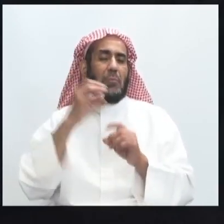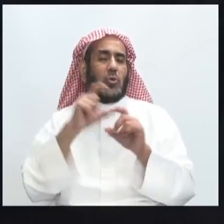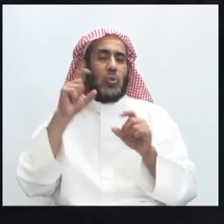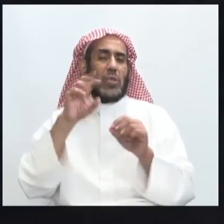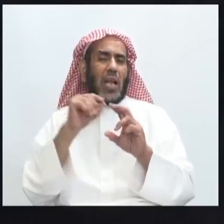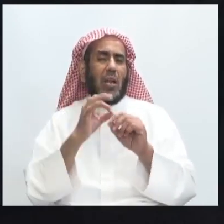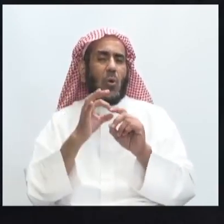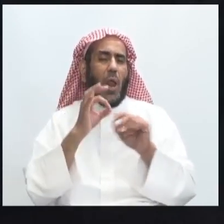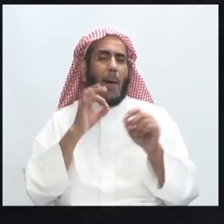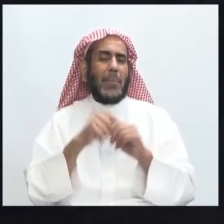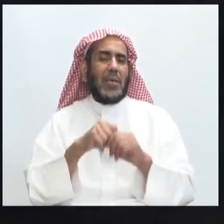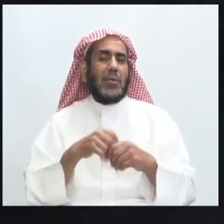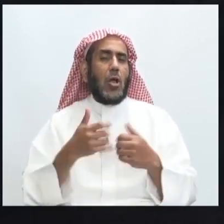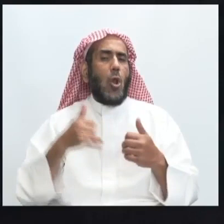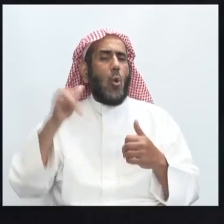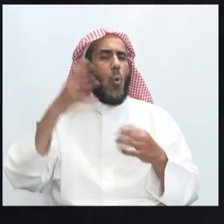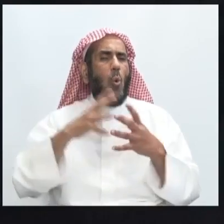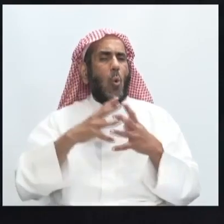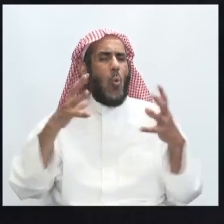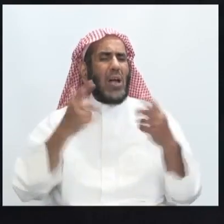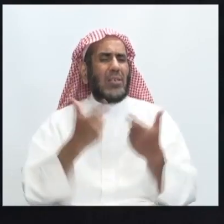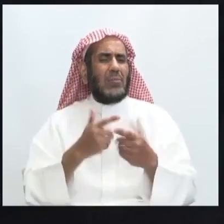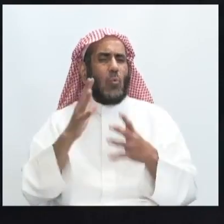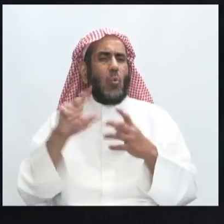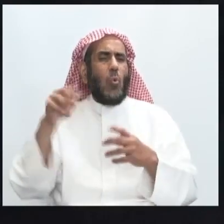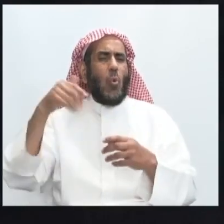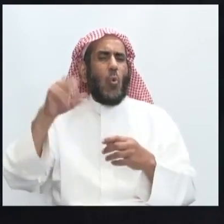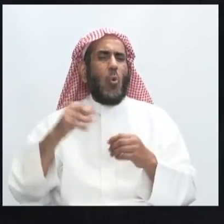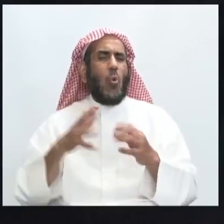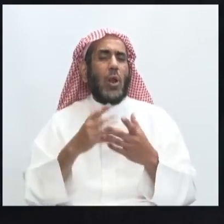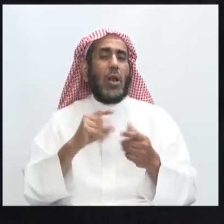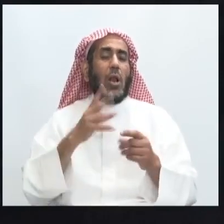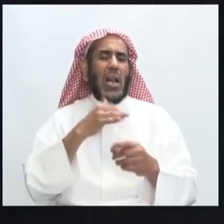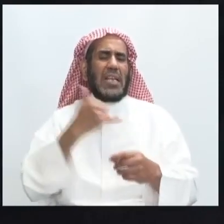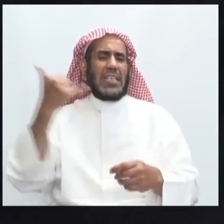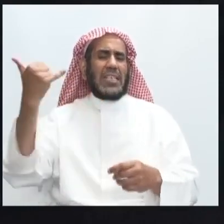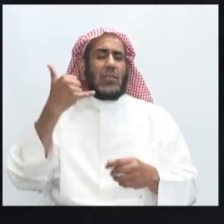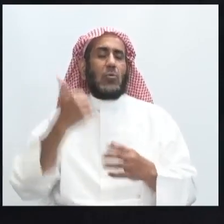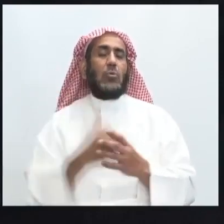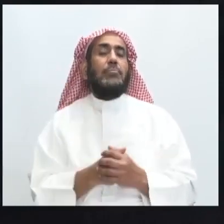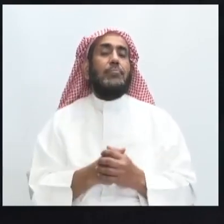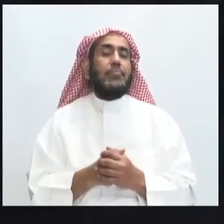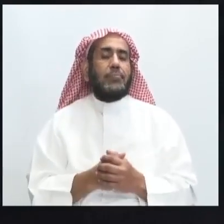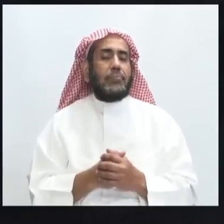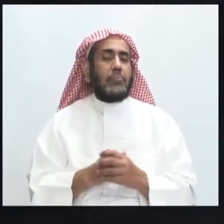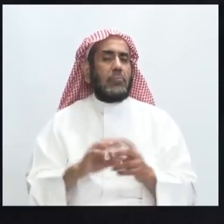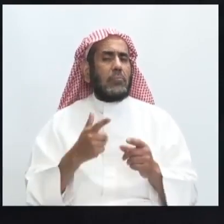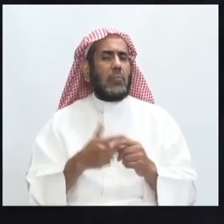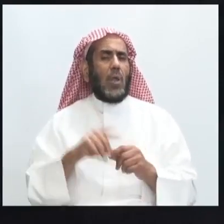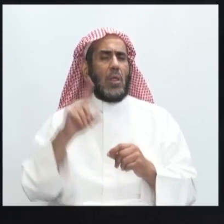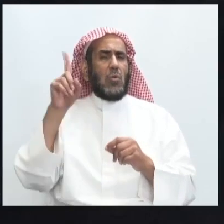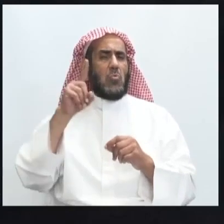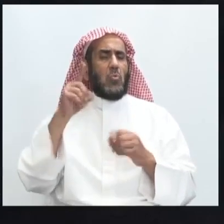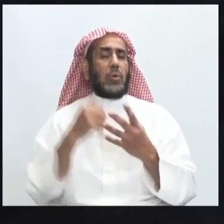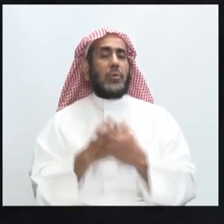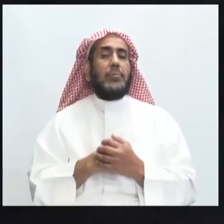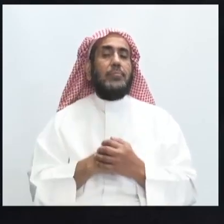كانه ناب الغول فيقول كيف يقتلني وانا معي سيفي ورمحي ولا يستطيع ان يقتلني وهذا ايضا ينكر عليه